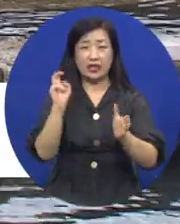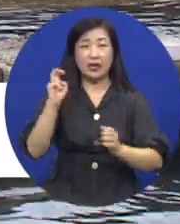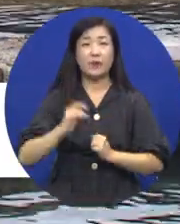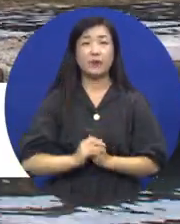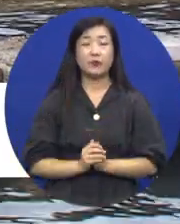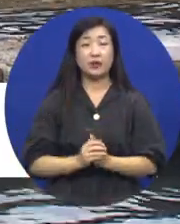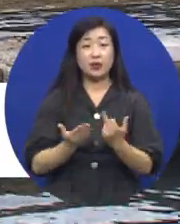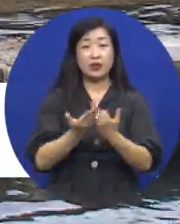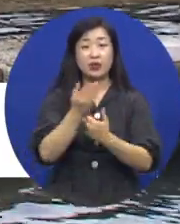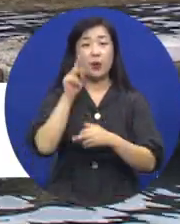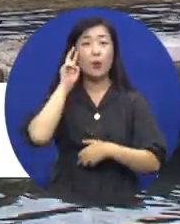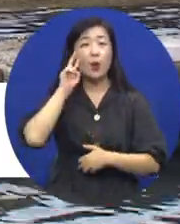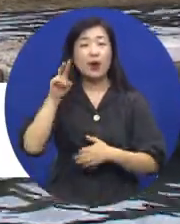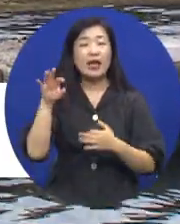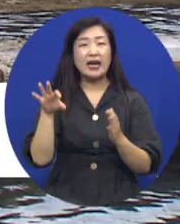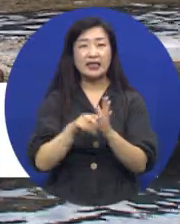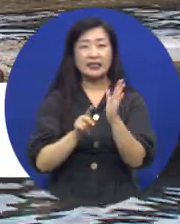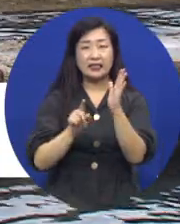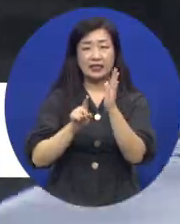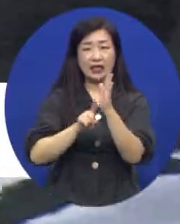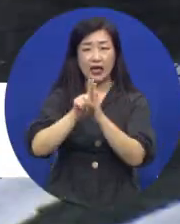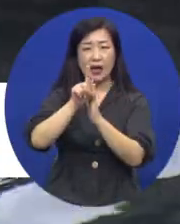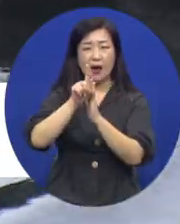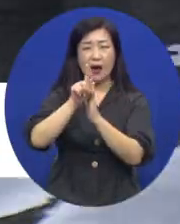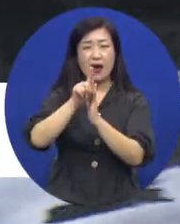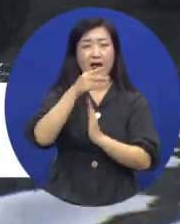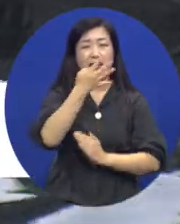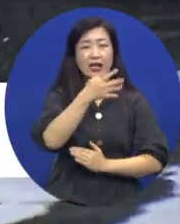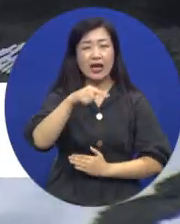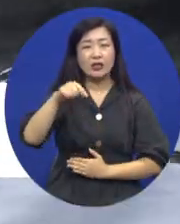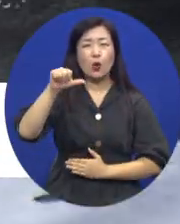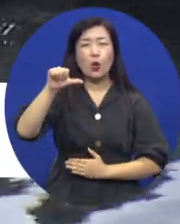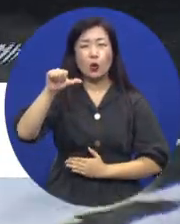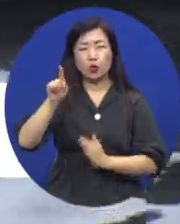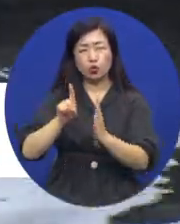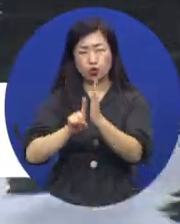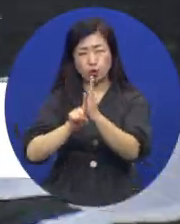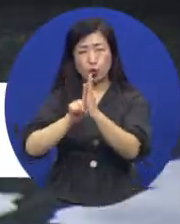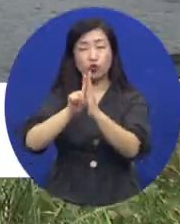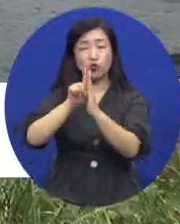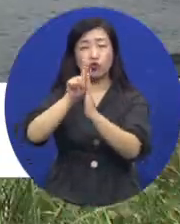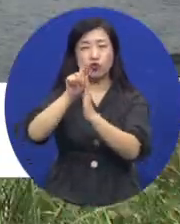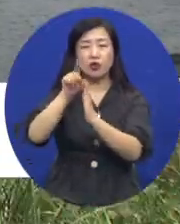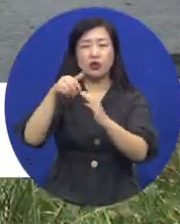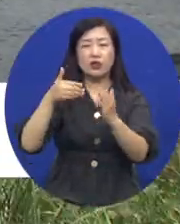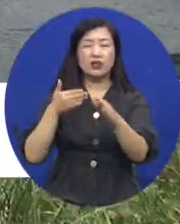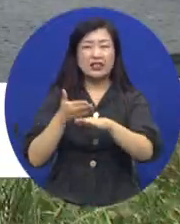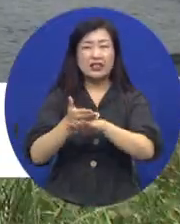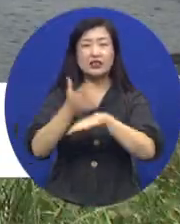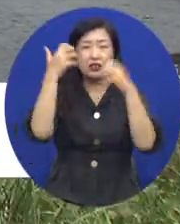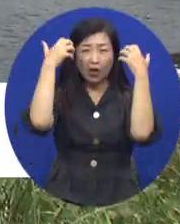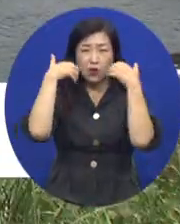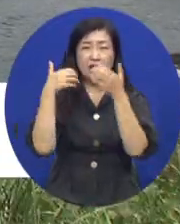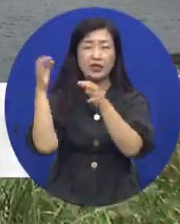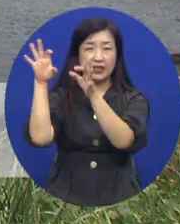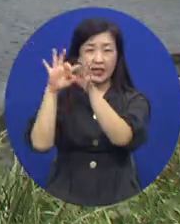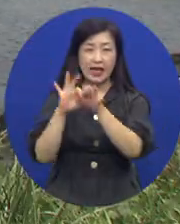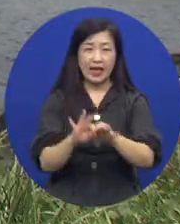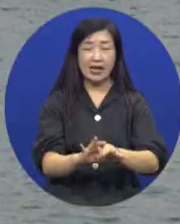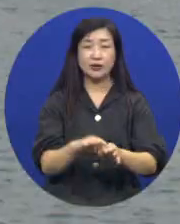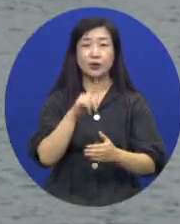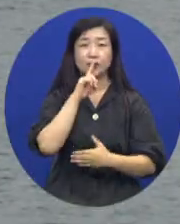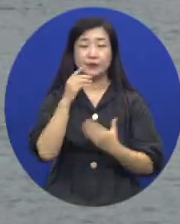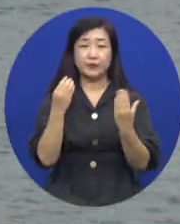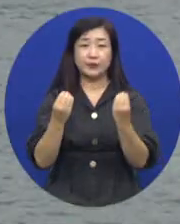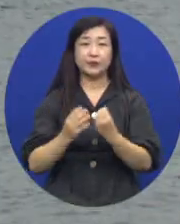제주 지방은 모레까지 낮 최고 기온이 평년보다 4도에서 5도가량 높은 늦더위가 이어지겠다고 기상청은